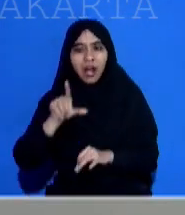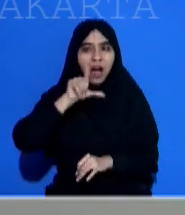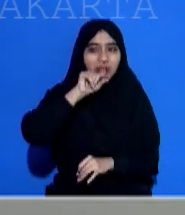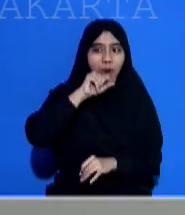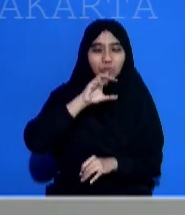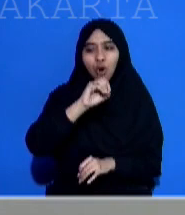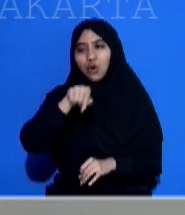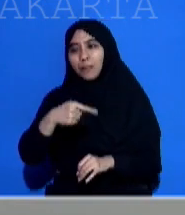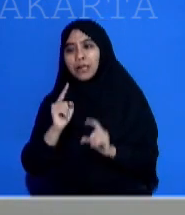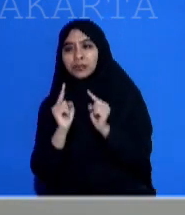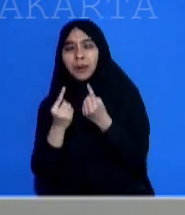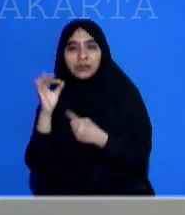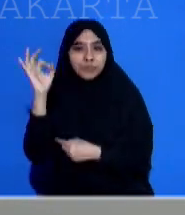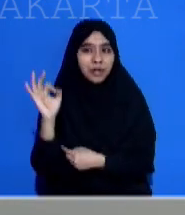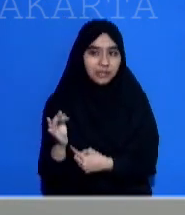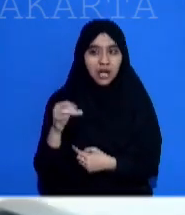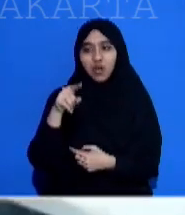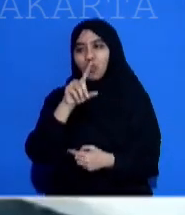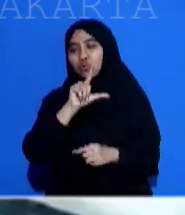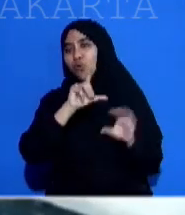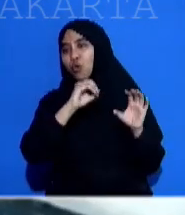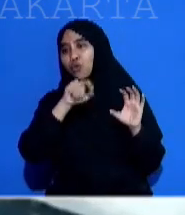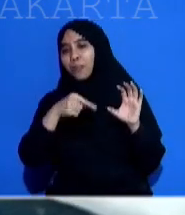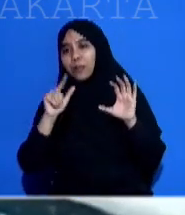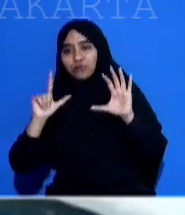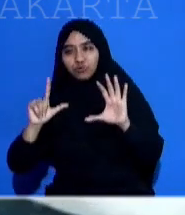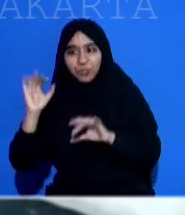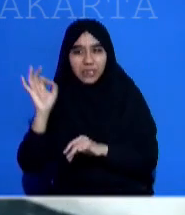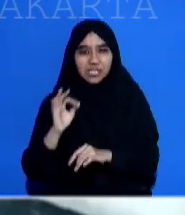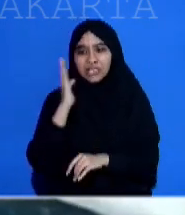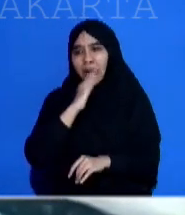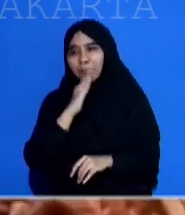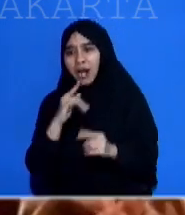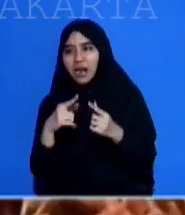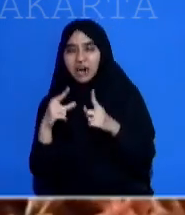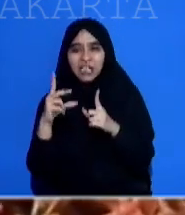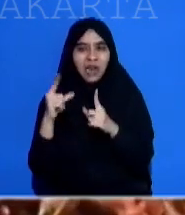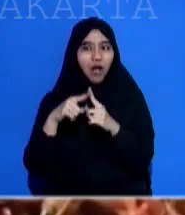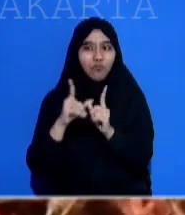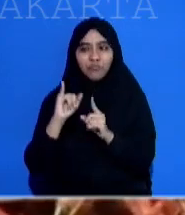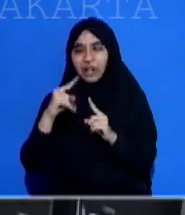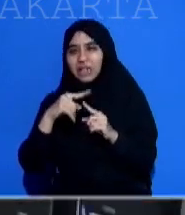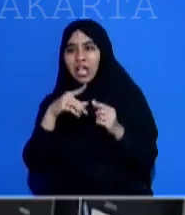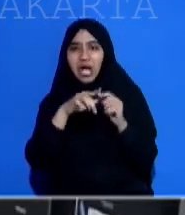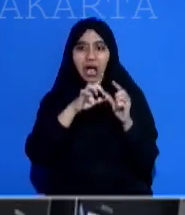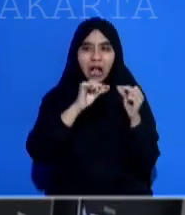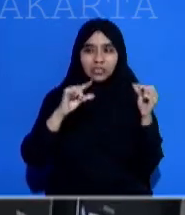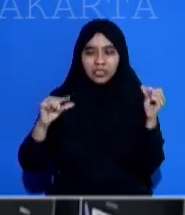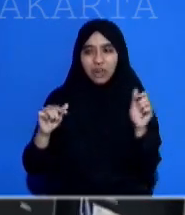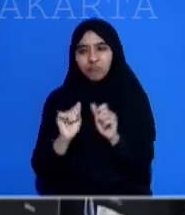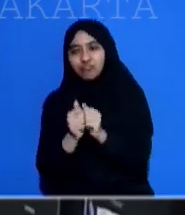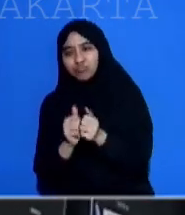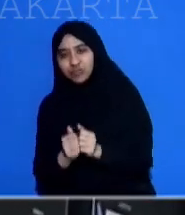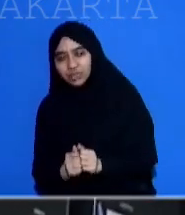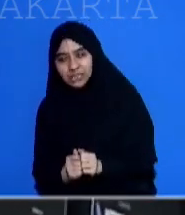0,11% dan 0,7%. disusul cabai rawit kacang panjang dan buncis BPS menyebut